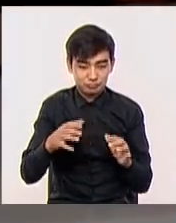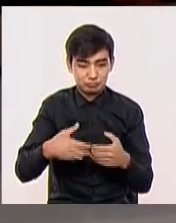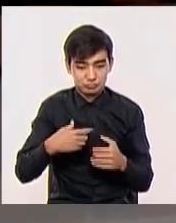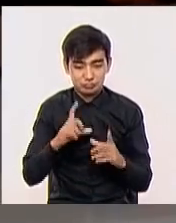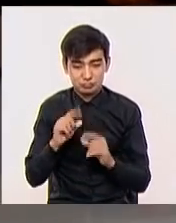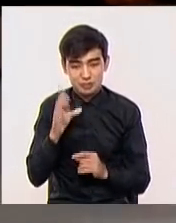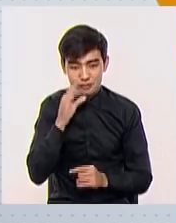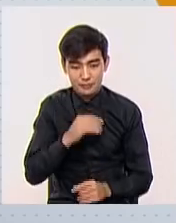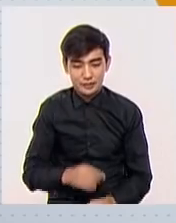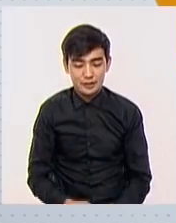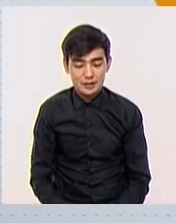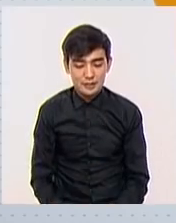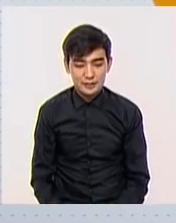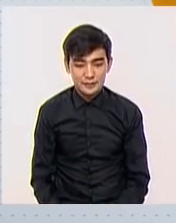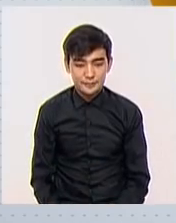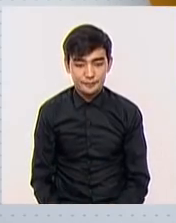айтты.